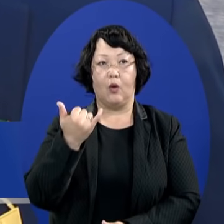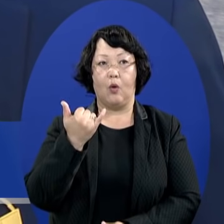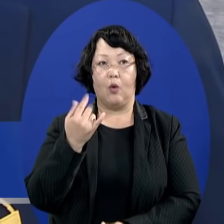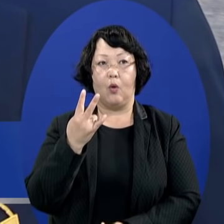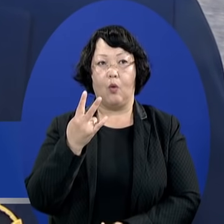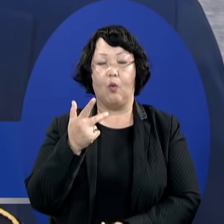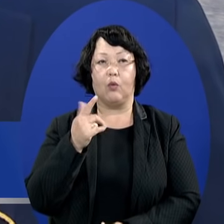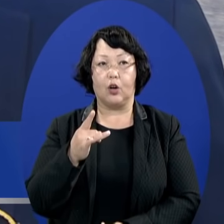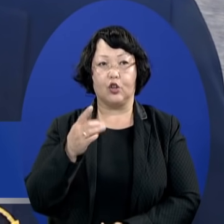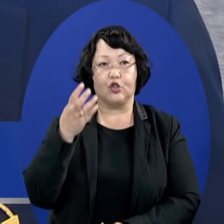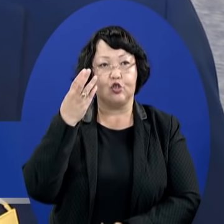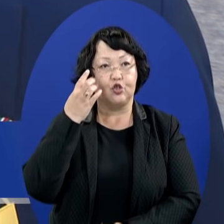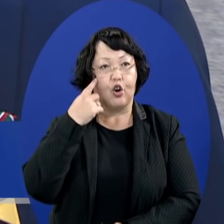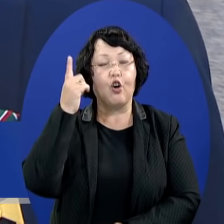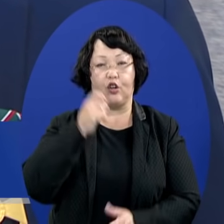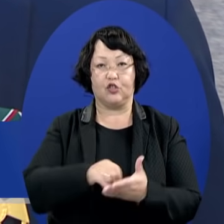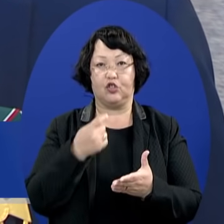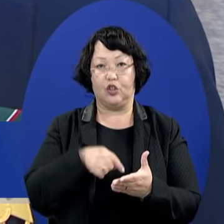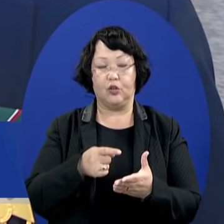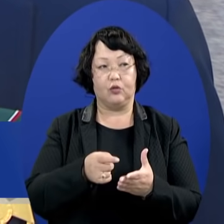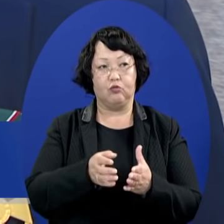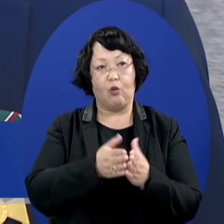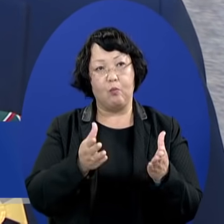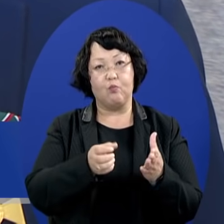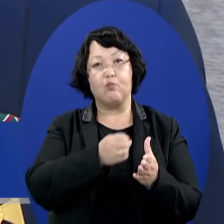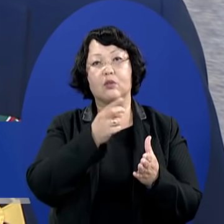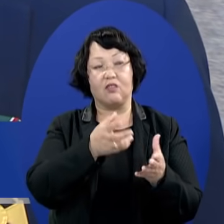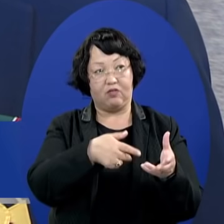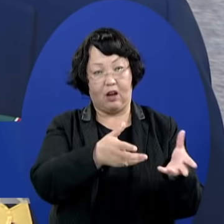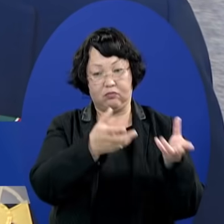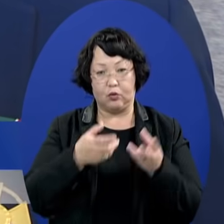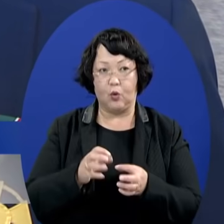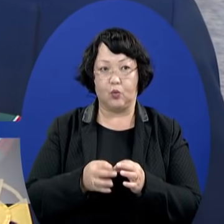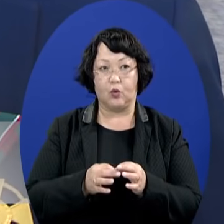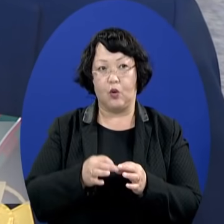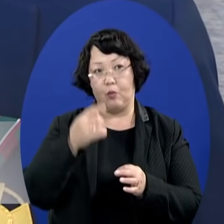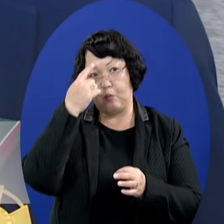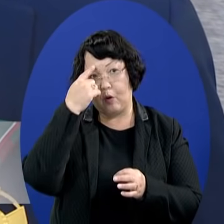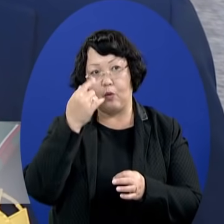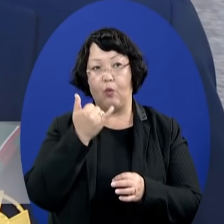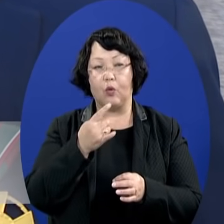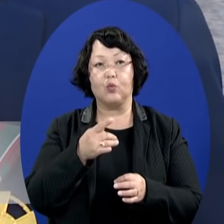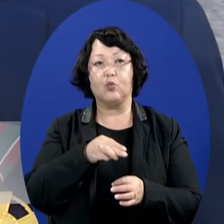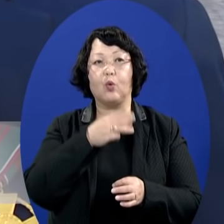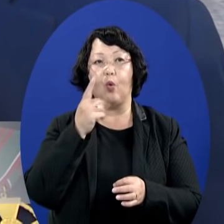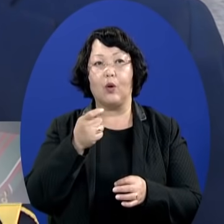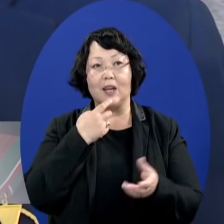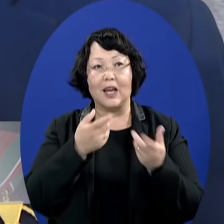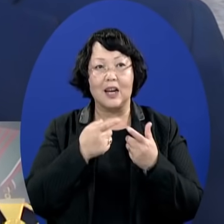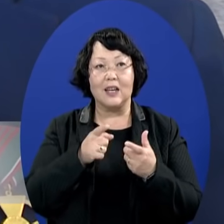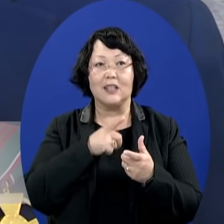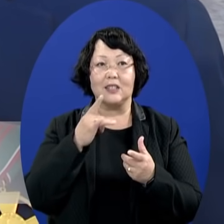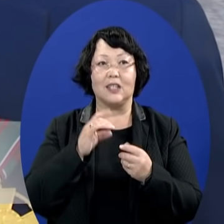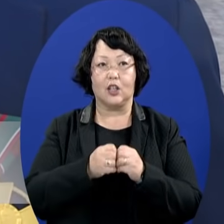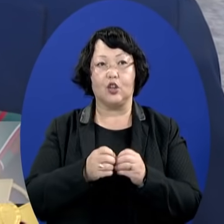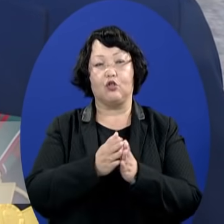зохиолчдын бүтээлийг орчуулах одоо болохоор Монгол Унгарын түүхэн харилцааны тухай ном баримт кино хийх ажил дээр явж